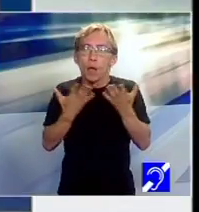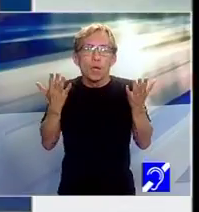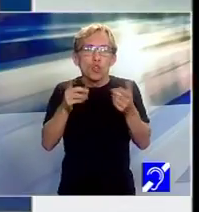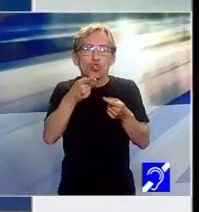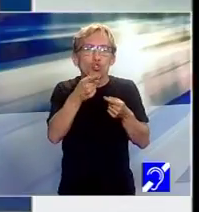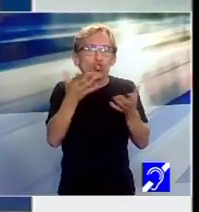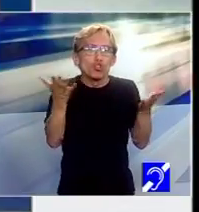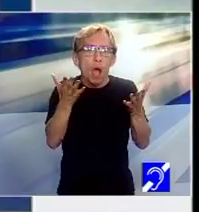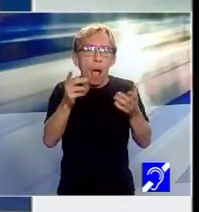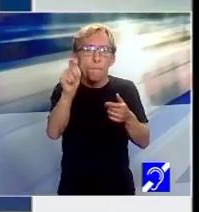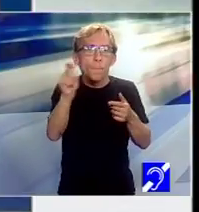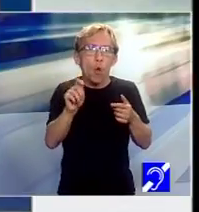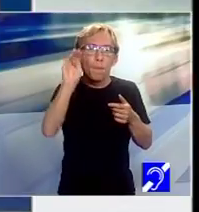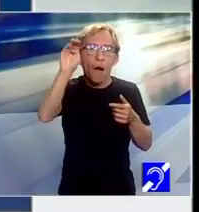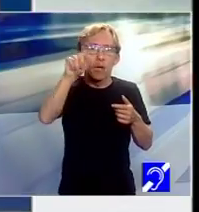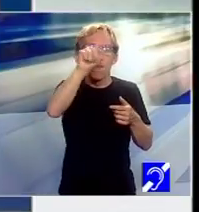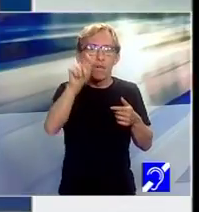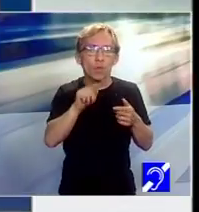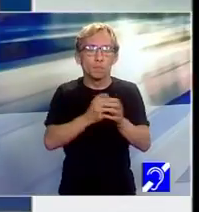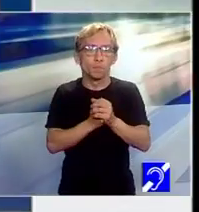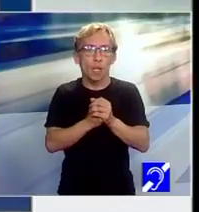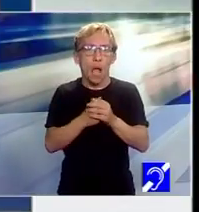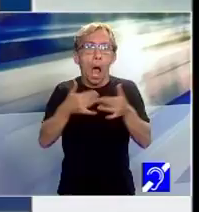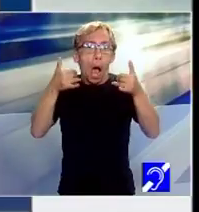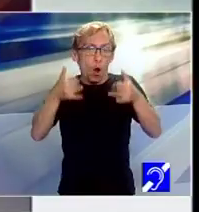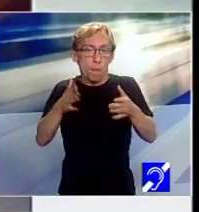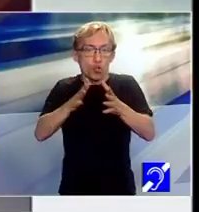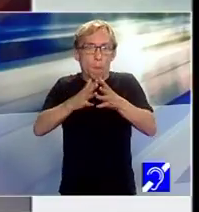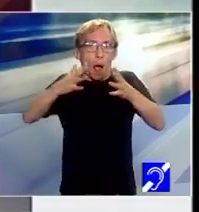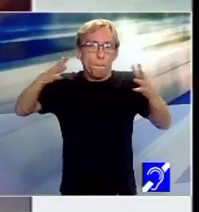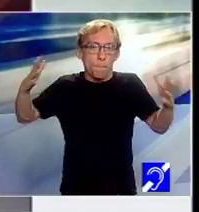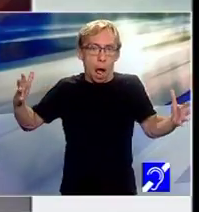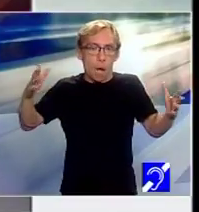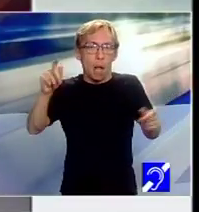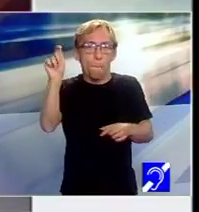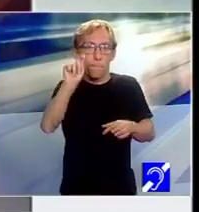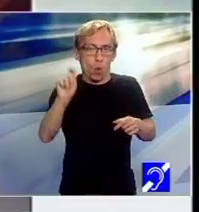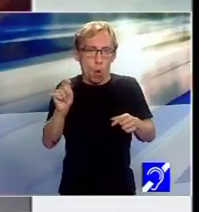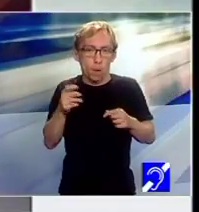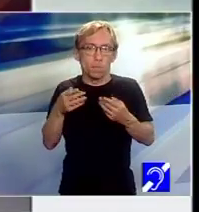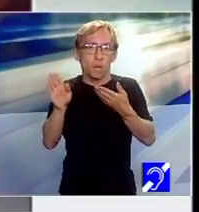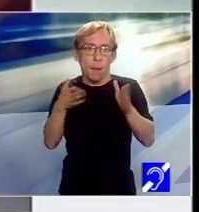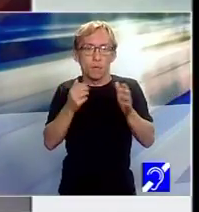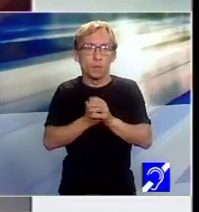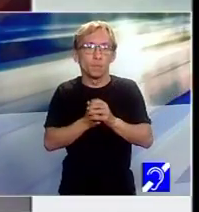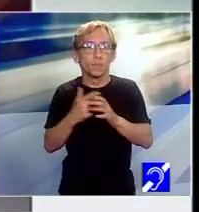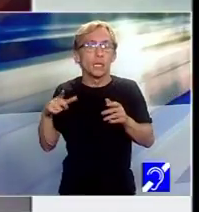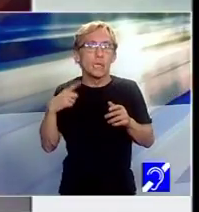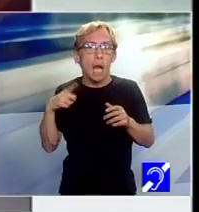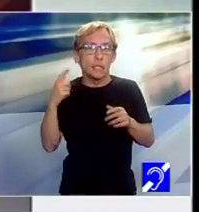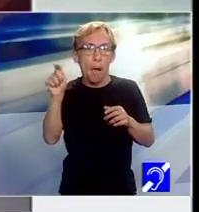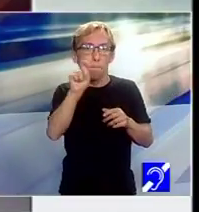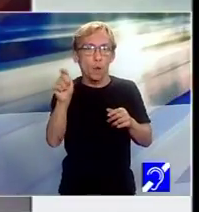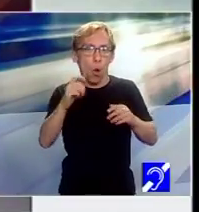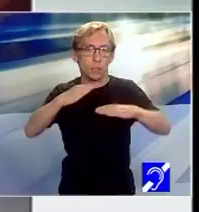mai aveți? Cel mai mare proiect care vrem acum să îl demarăm este proiectul de